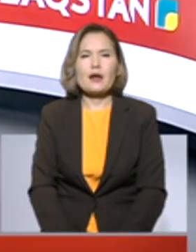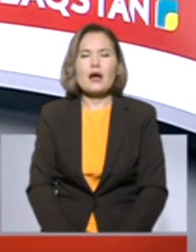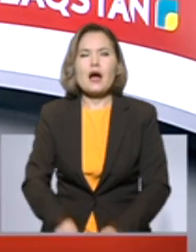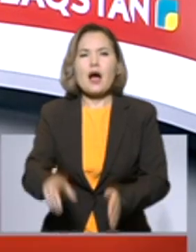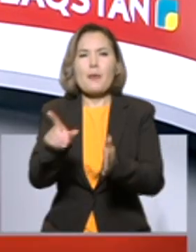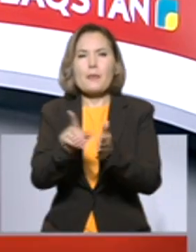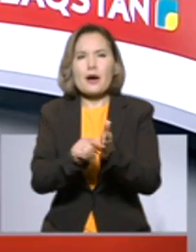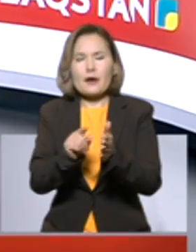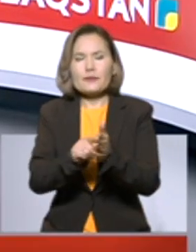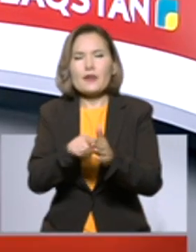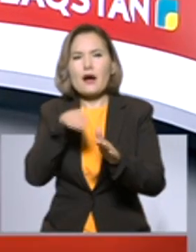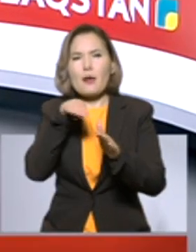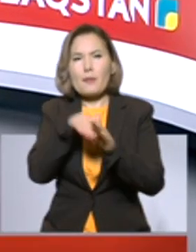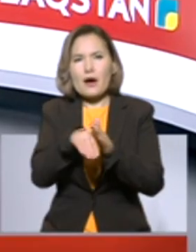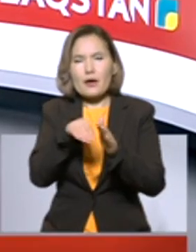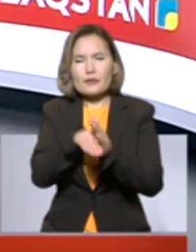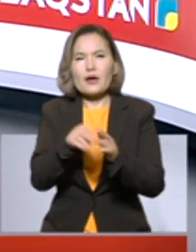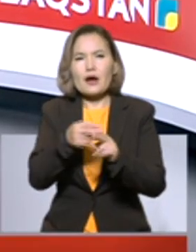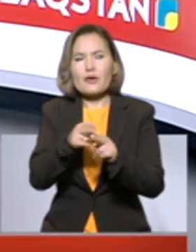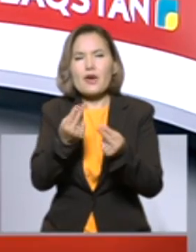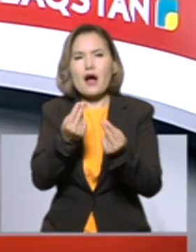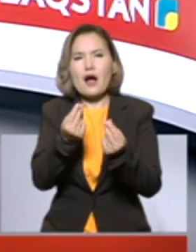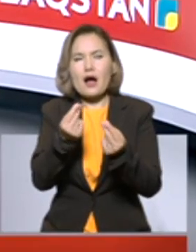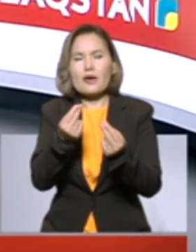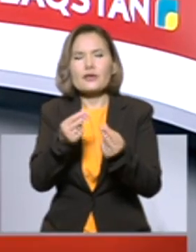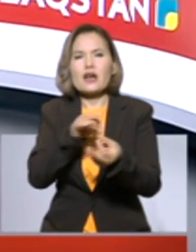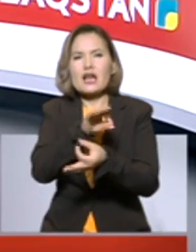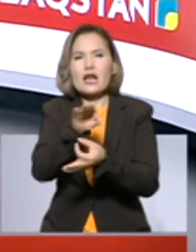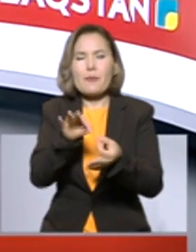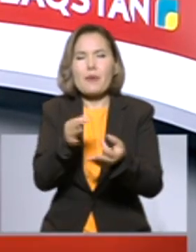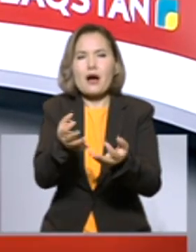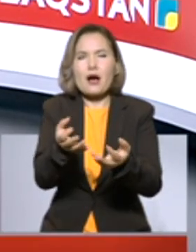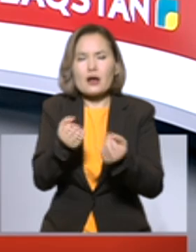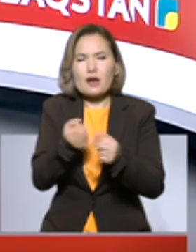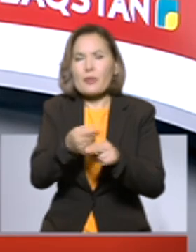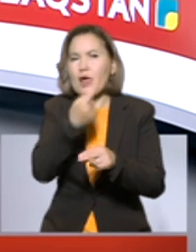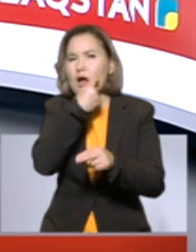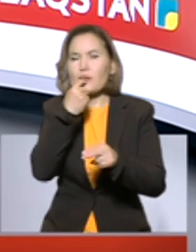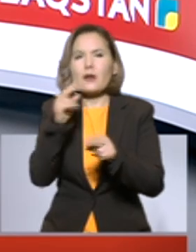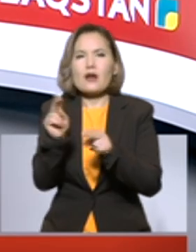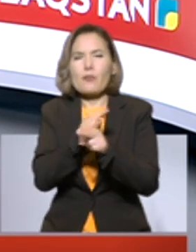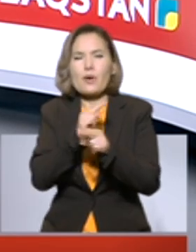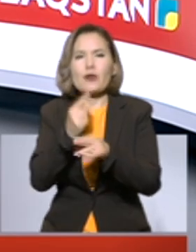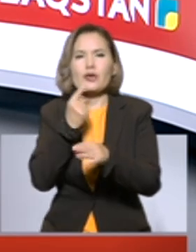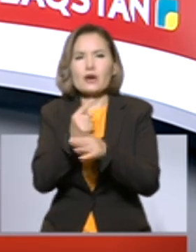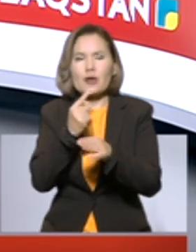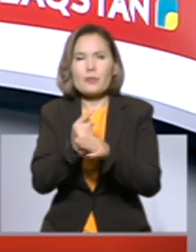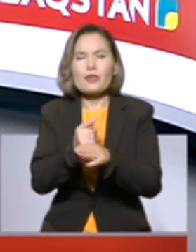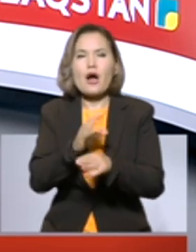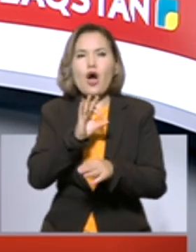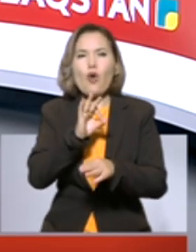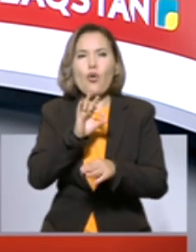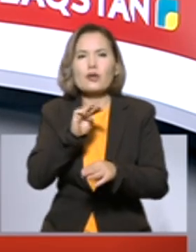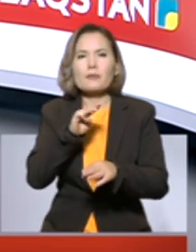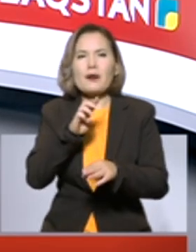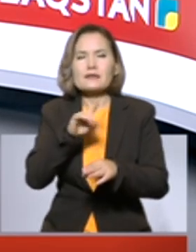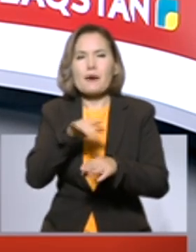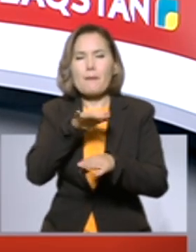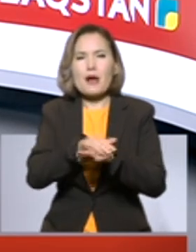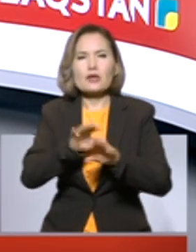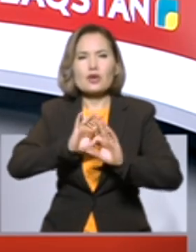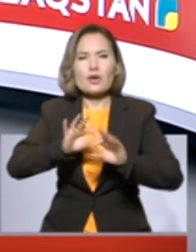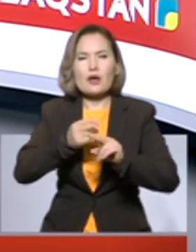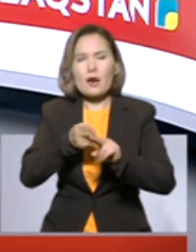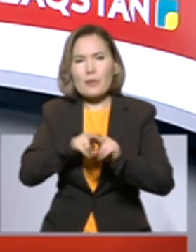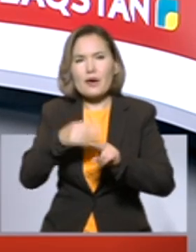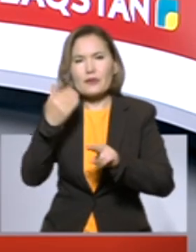Зейнетақ қорындағы шекті сомадан асқан қаражатты тіс емдеу үшін неліктен пайдалануға тыйым салынып жатқан отбасы банк өкілдері түсіндірді.